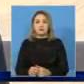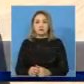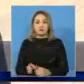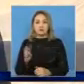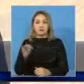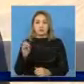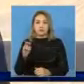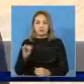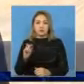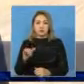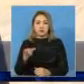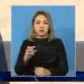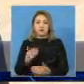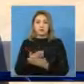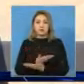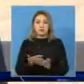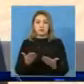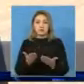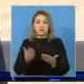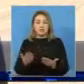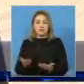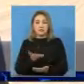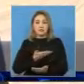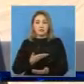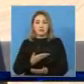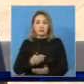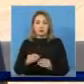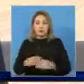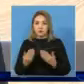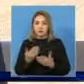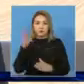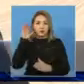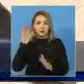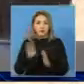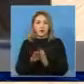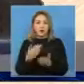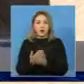Оңдасын Сейілұлы, міне сіз ғана сол біздің ұсынысымызға құлақ асып